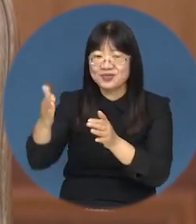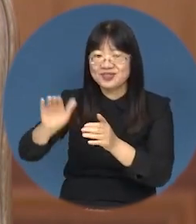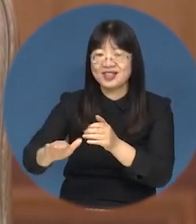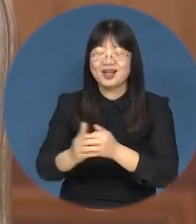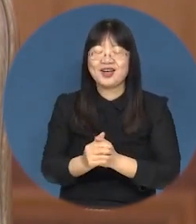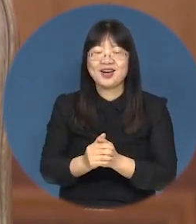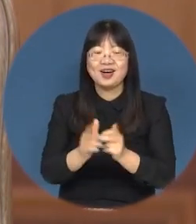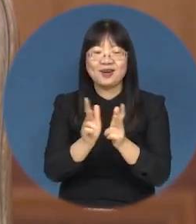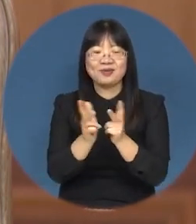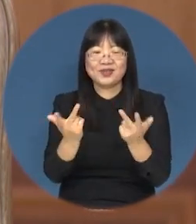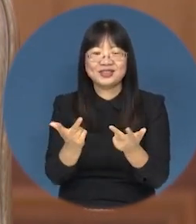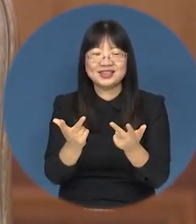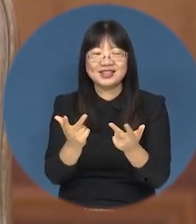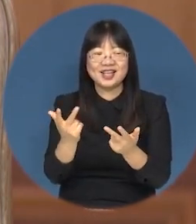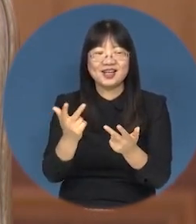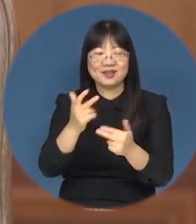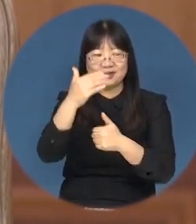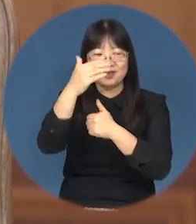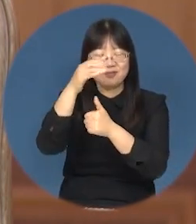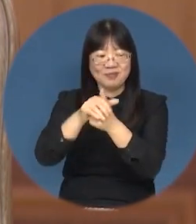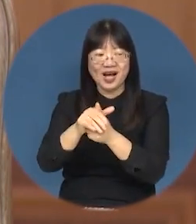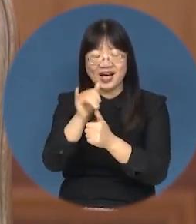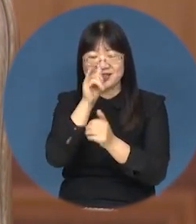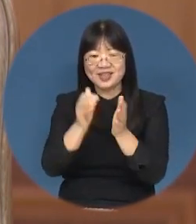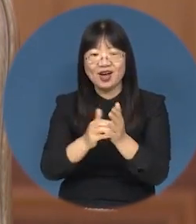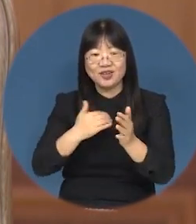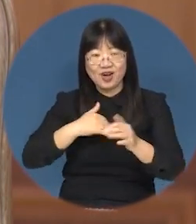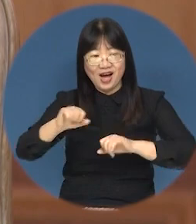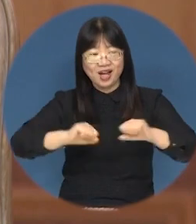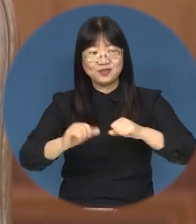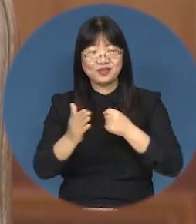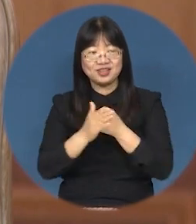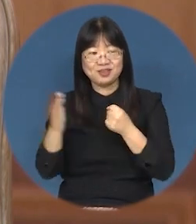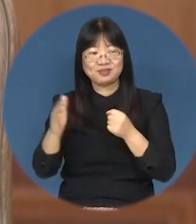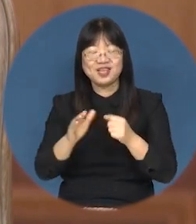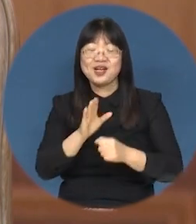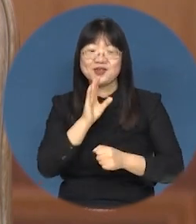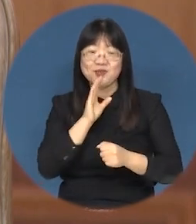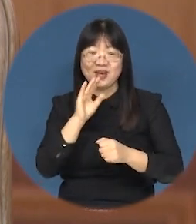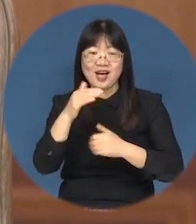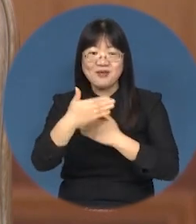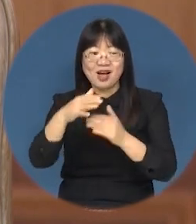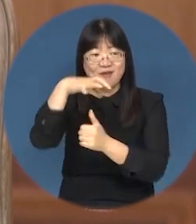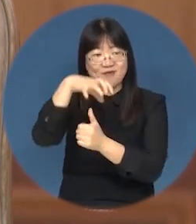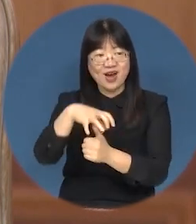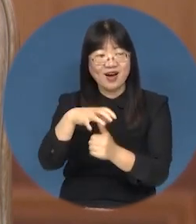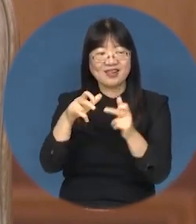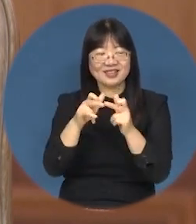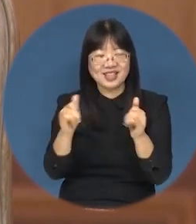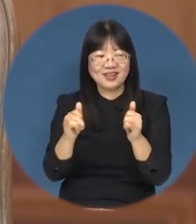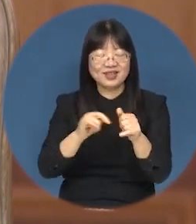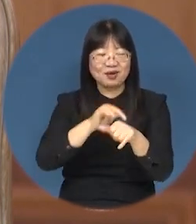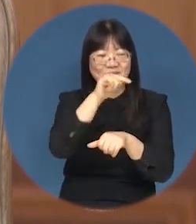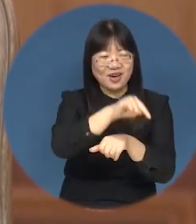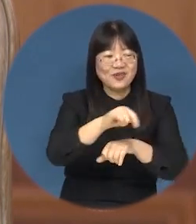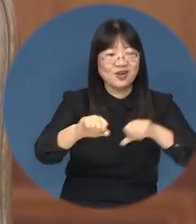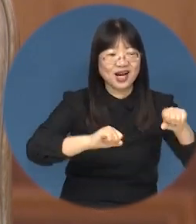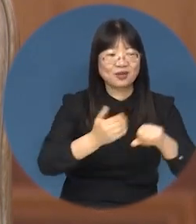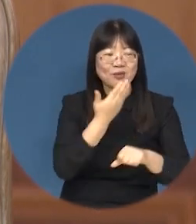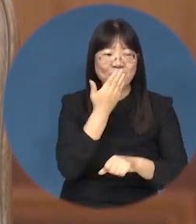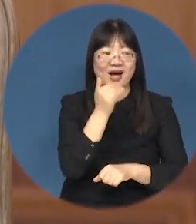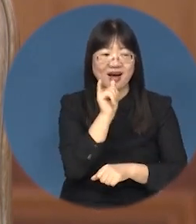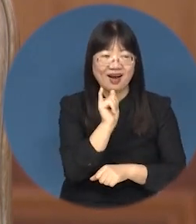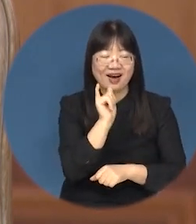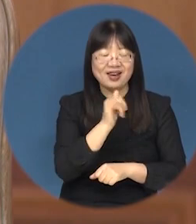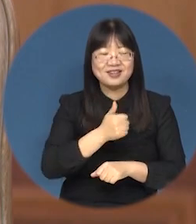이제 본인의 또 어떤 사명이죠, 사실은. 아, 예. 내가 이렇게 활동함으로 해서 진짜 방 안에 갇혀 있는 장애인들이 밖으로 활동할 수 있겠구나. 예. 예.